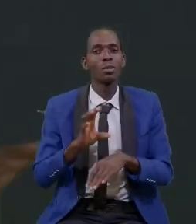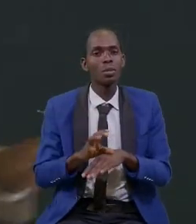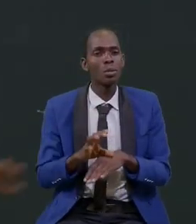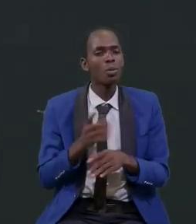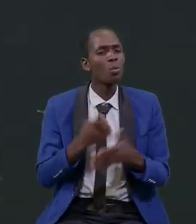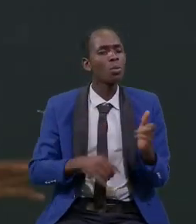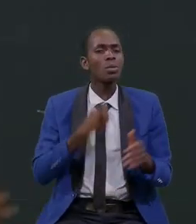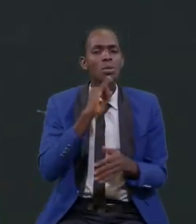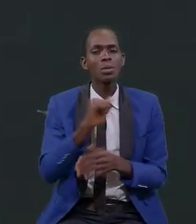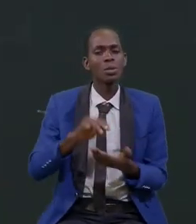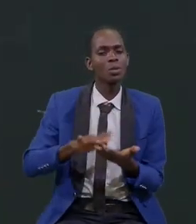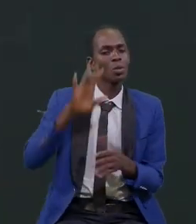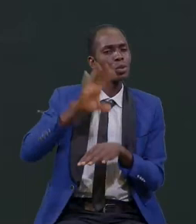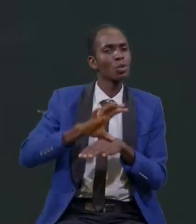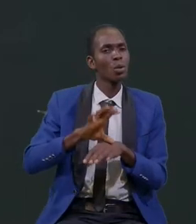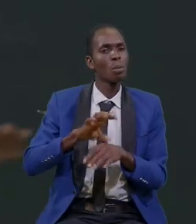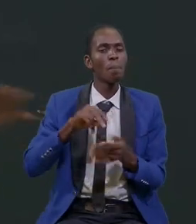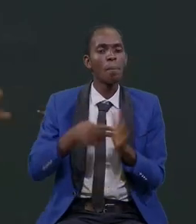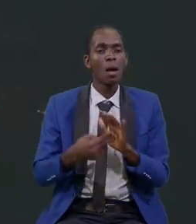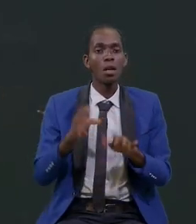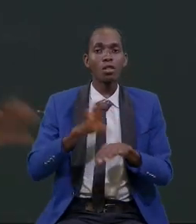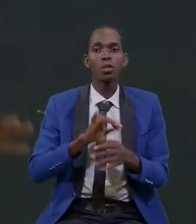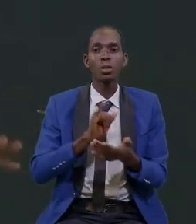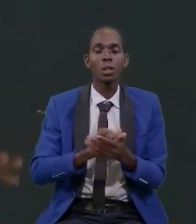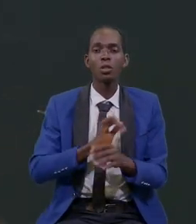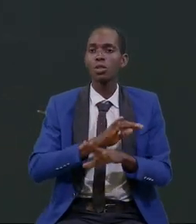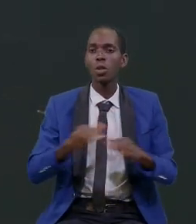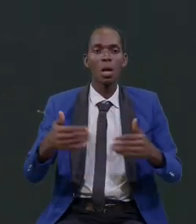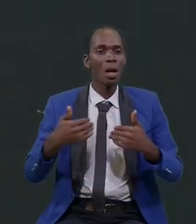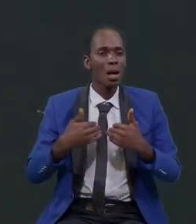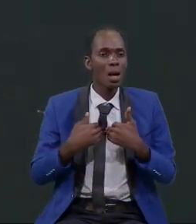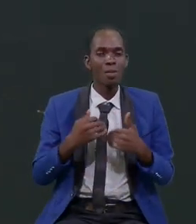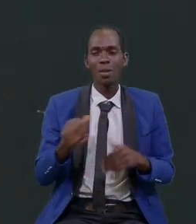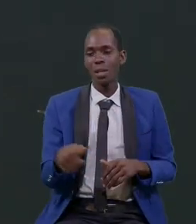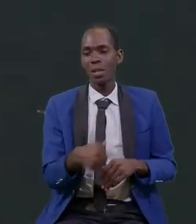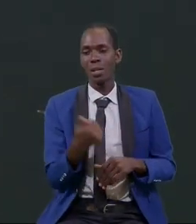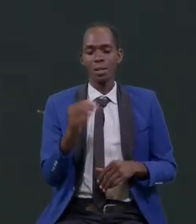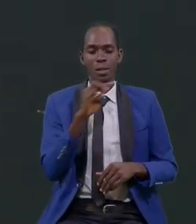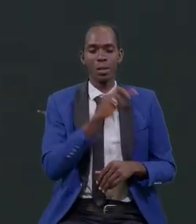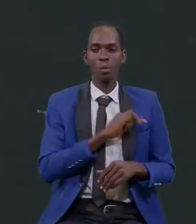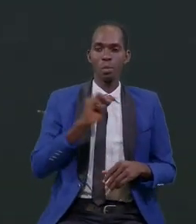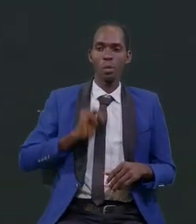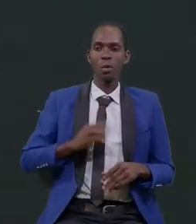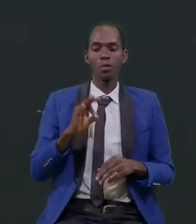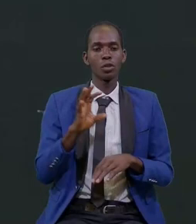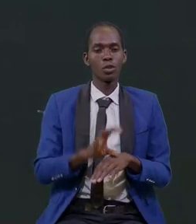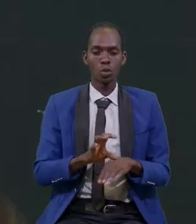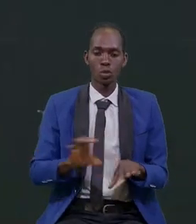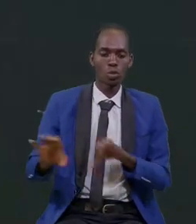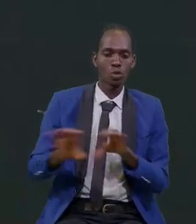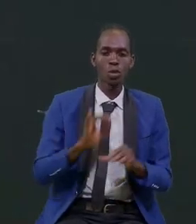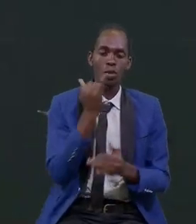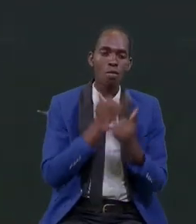glorieuse? C'est une église qui n'a aucun des membres commettant des